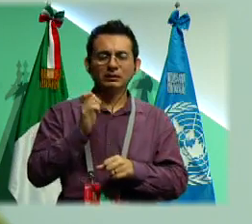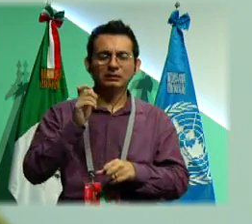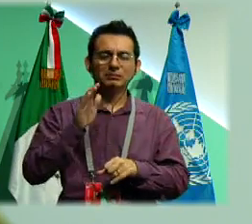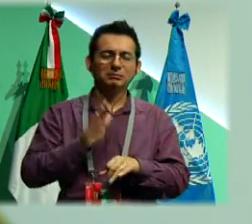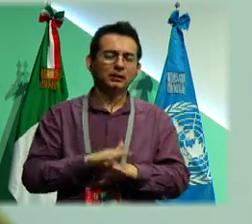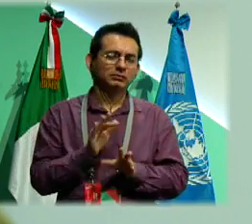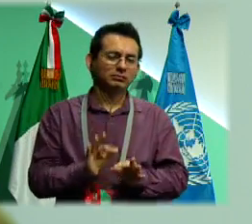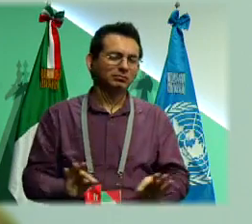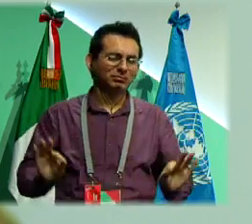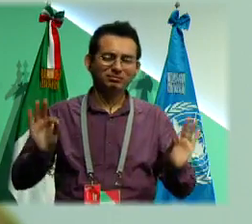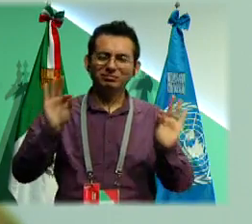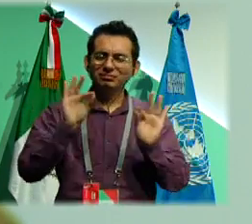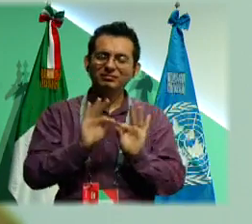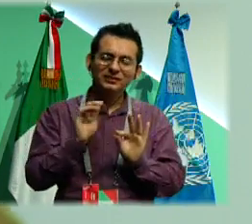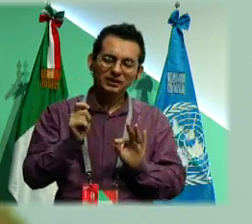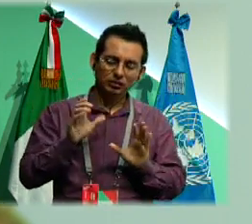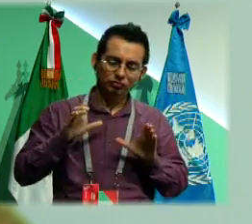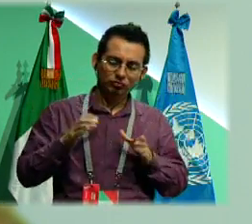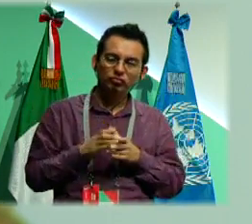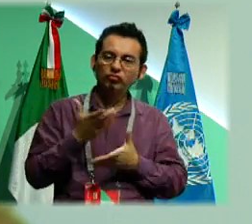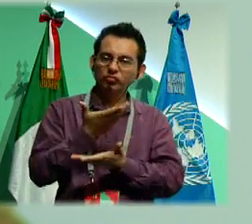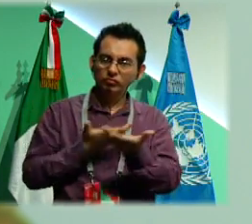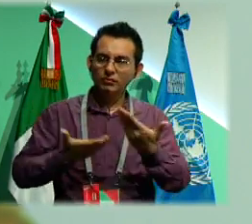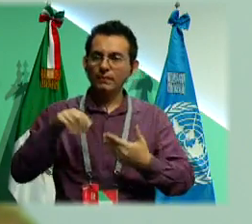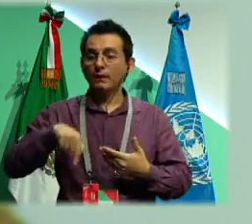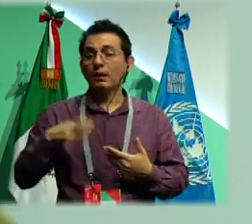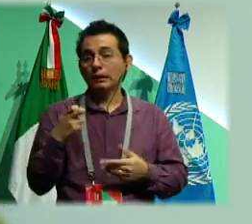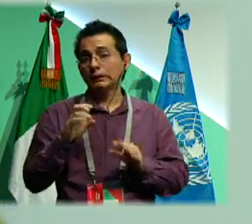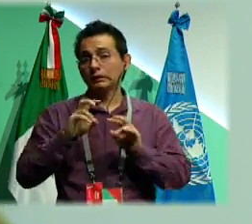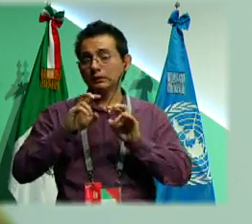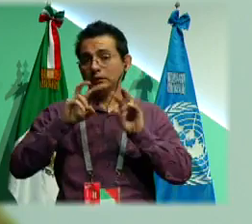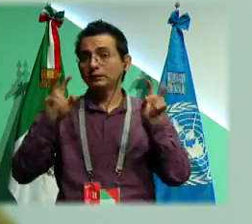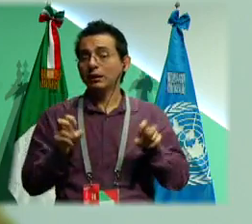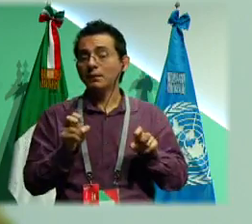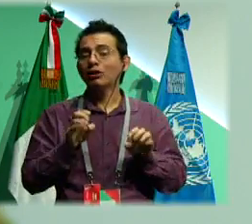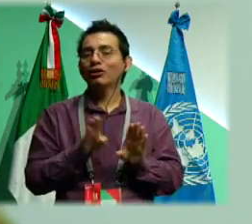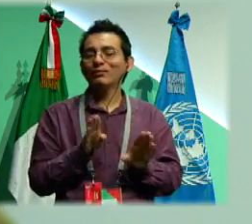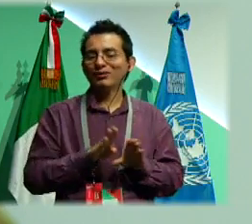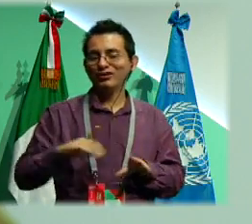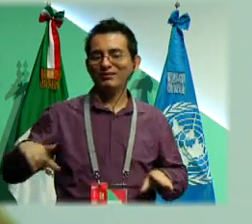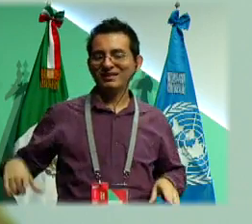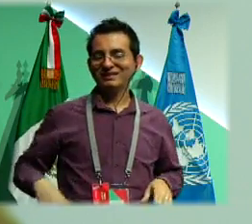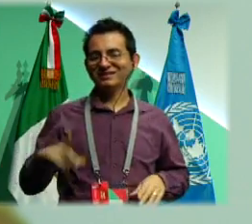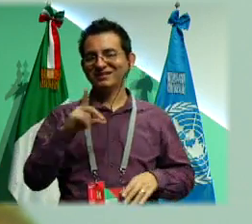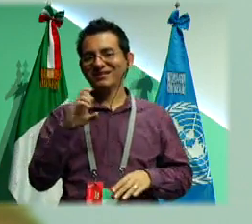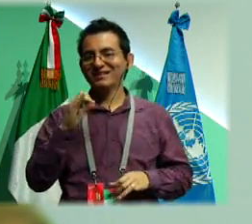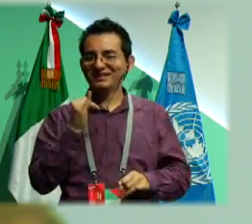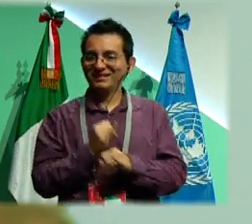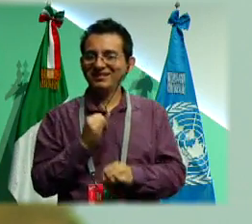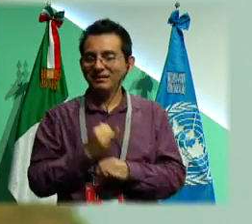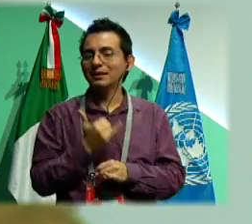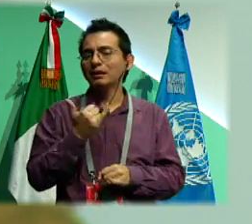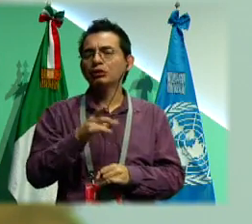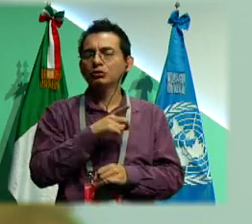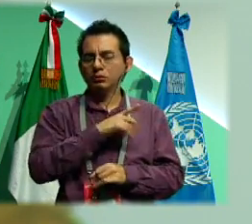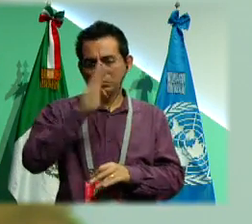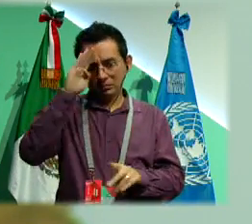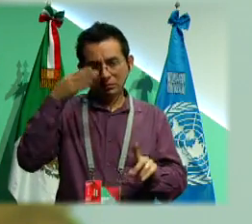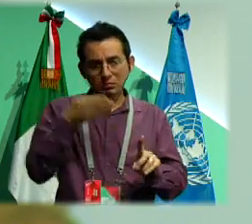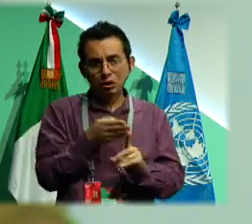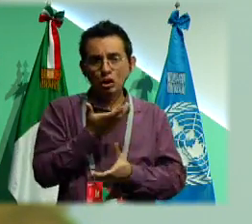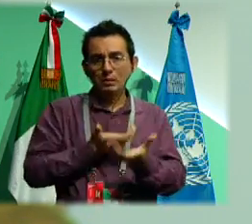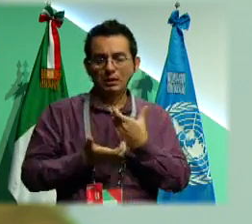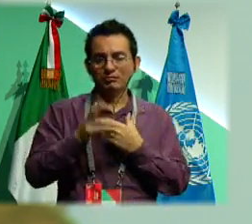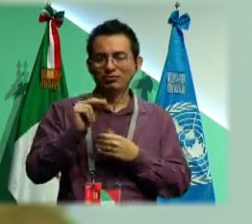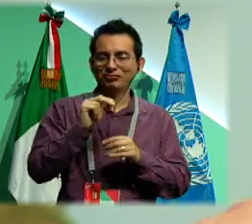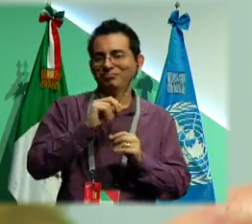régionale. C'est pourquoi il faut garantir le débat autour de ces thèmes de gouvernance de